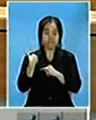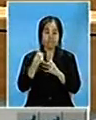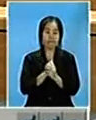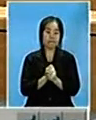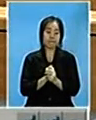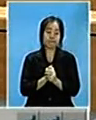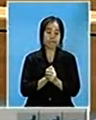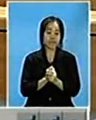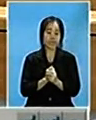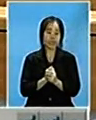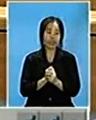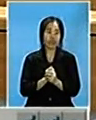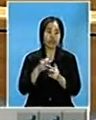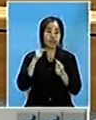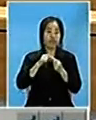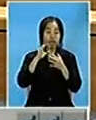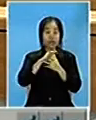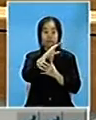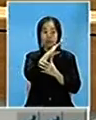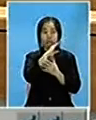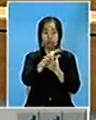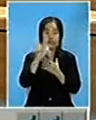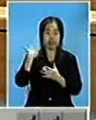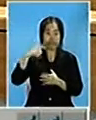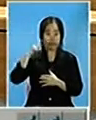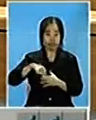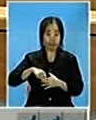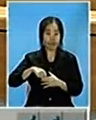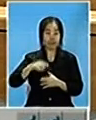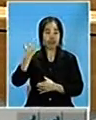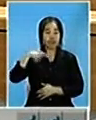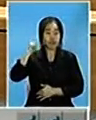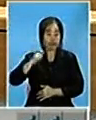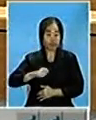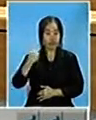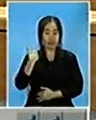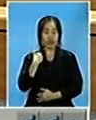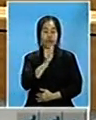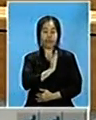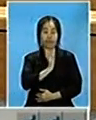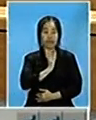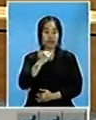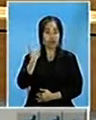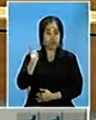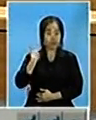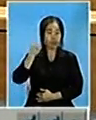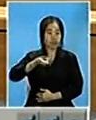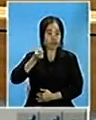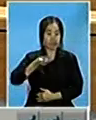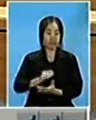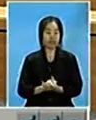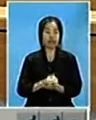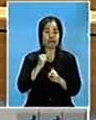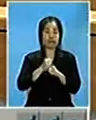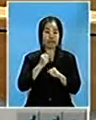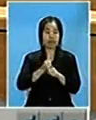ราะนั้นหากว่าศาลได้ดำรงความยุติธรรมอยู่แล้วนะครับความดีมันไม่หนีไปไห